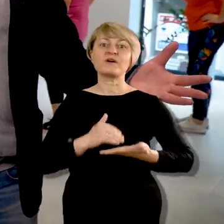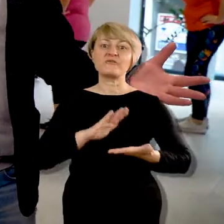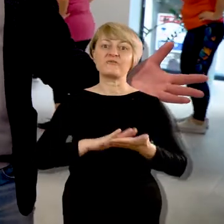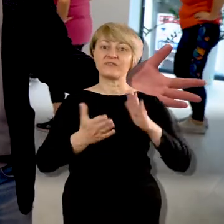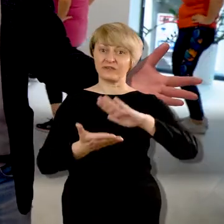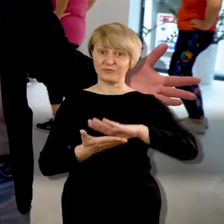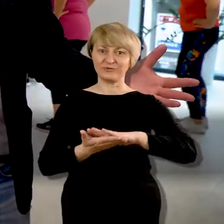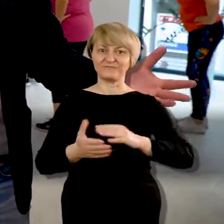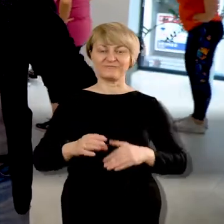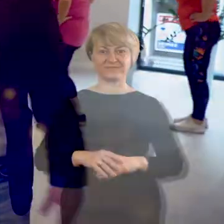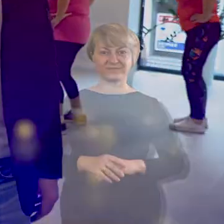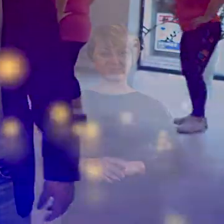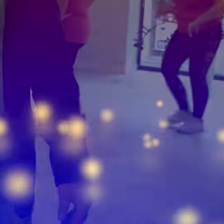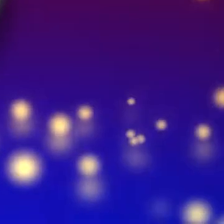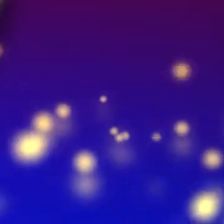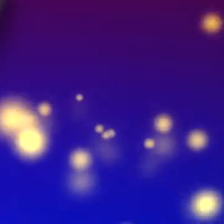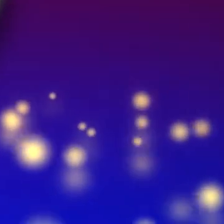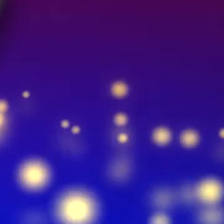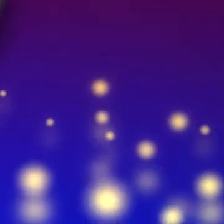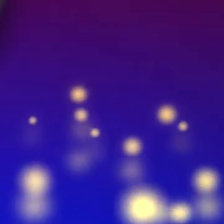Pomagamy sobie wzajemnie.